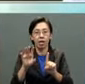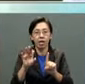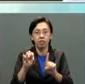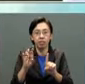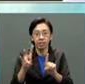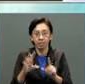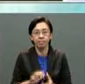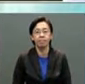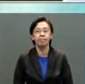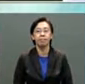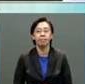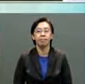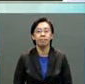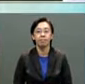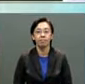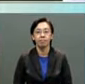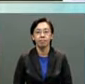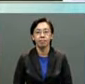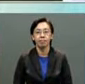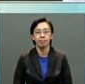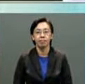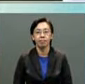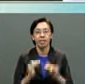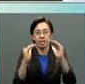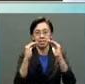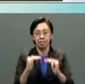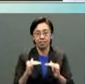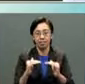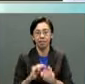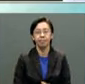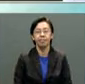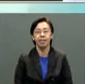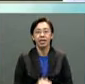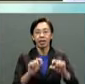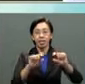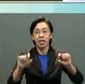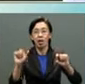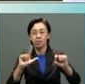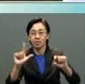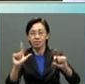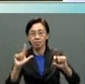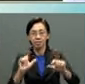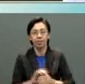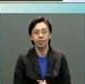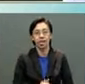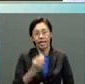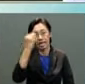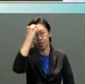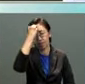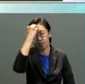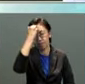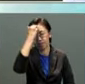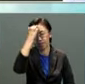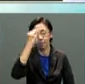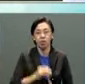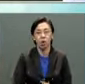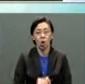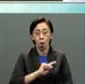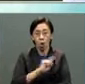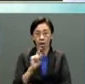1,197 รายนะครับแล้วก็ไล่ลงมาที่กรอบสีเหลืองๆนะครับคือญี่ปุ่นครับ